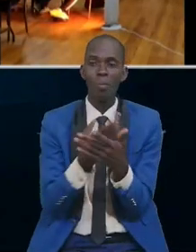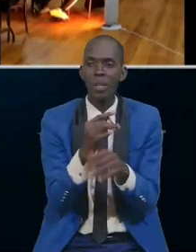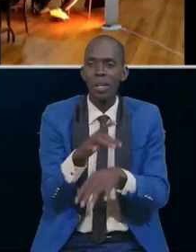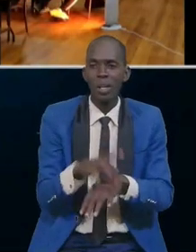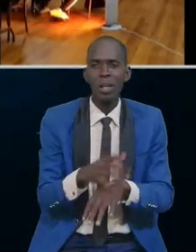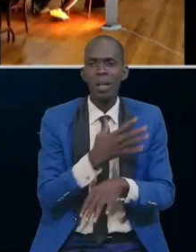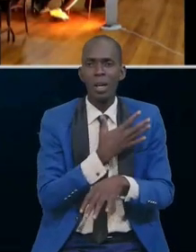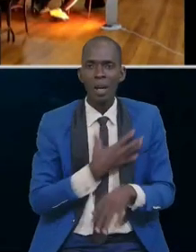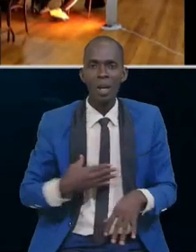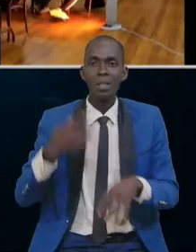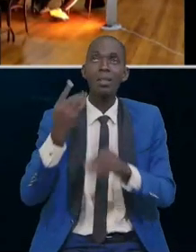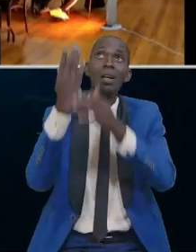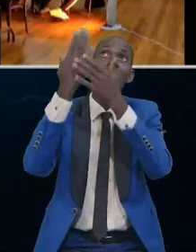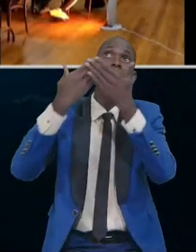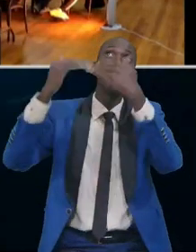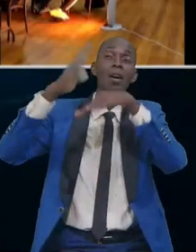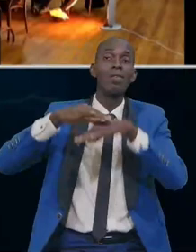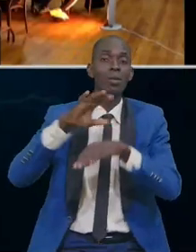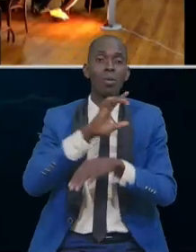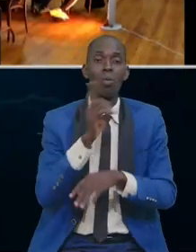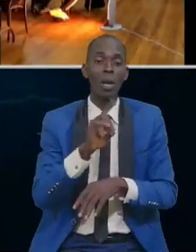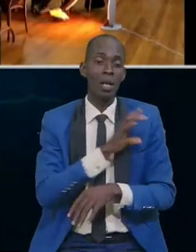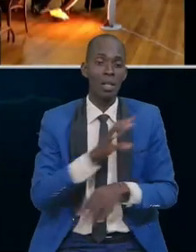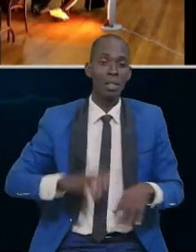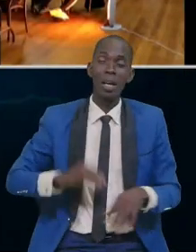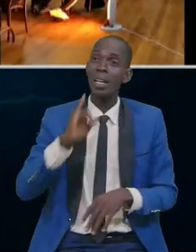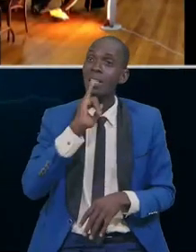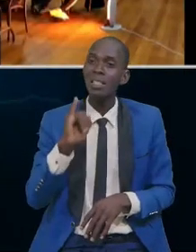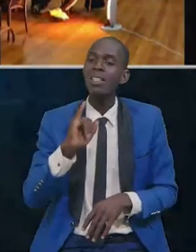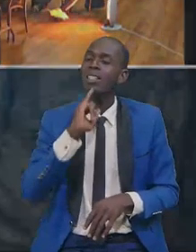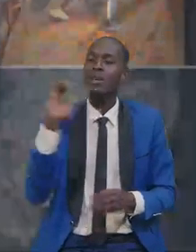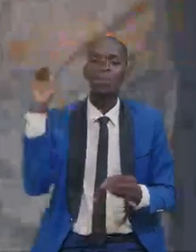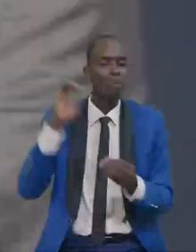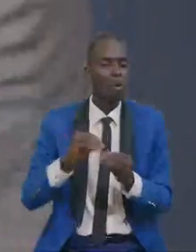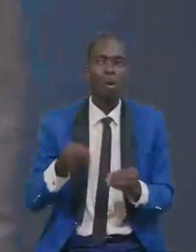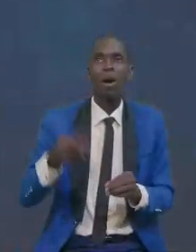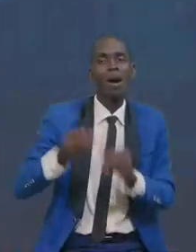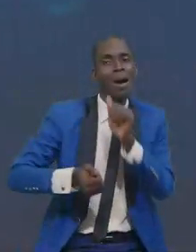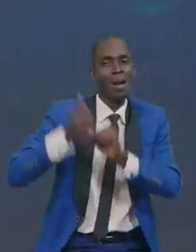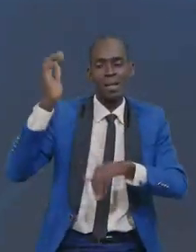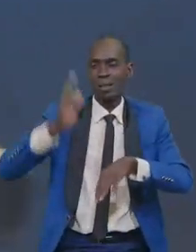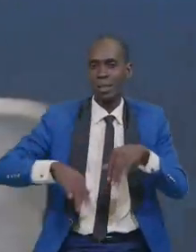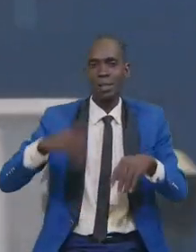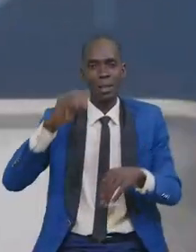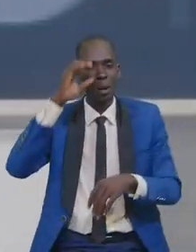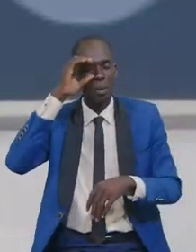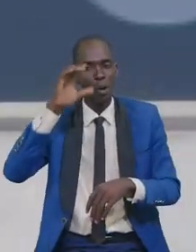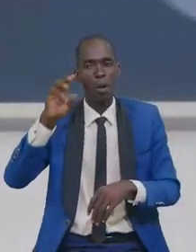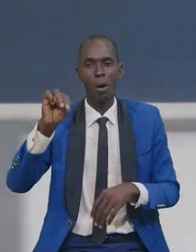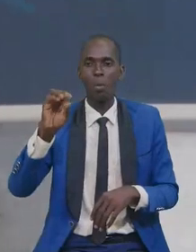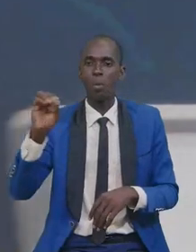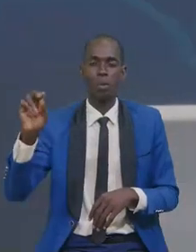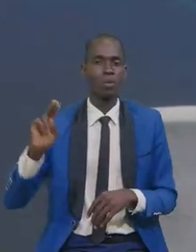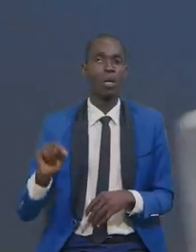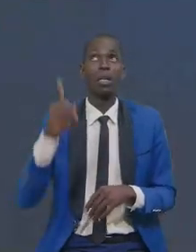terre où Christ est allé. C'est plus élevé que le soleil, que la lune du